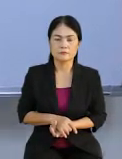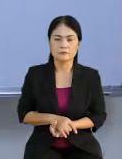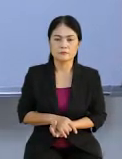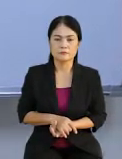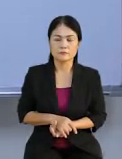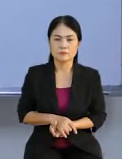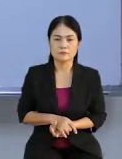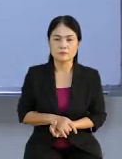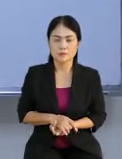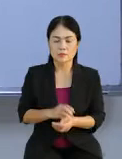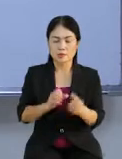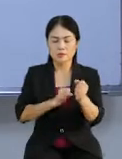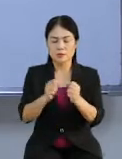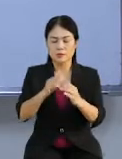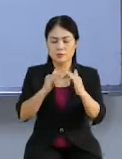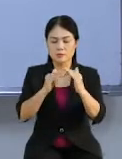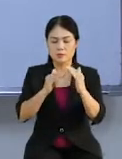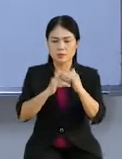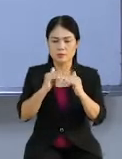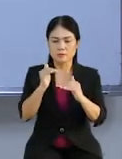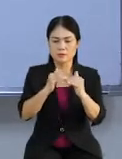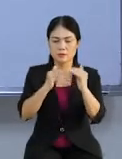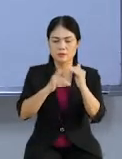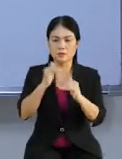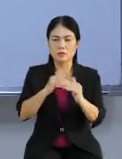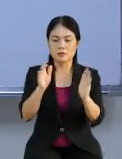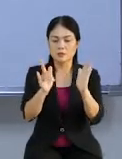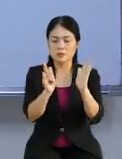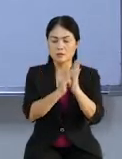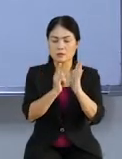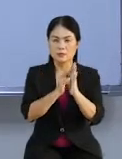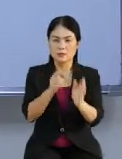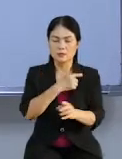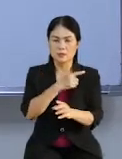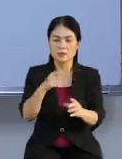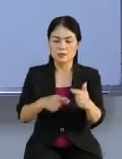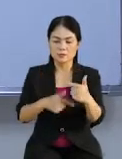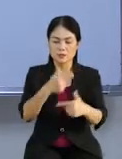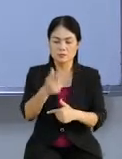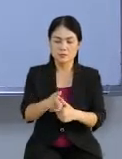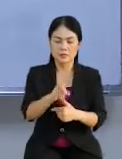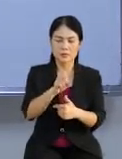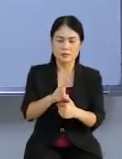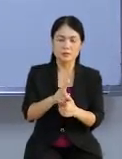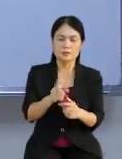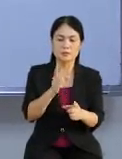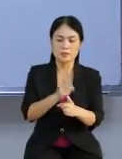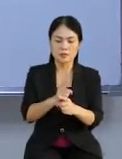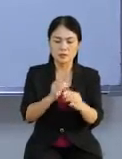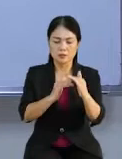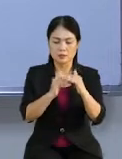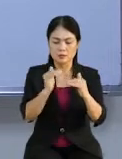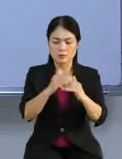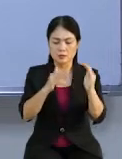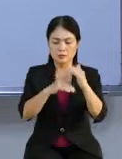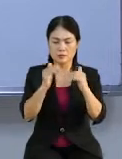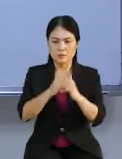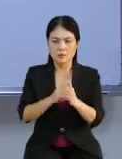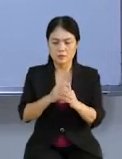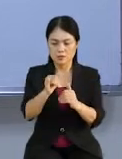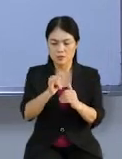và tỏ chập đàn xong tại mặt đòn bãi lơ bằng nhạc đọc bao dương chúng hiến tìm mối cư dương trời sáng ở